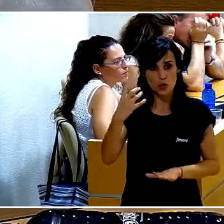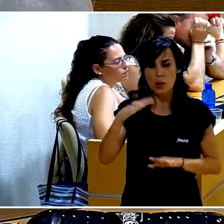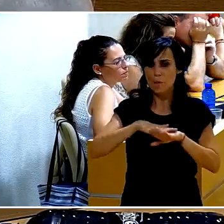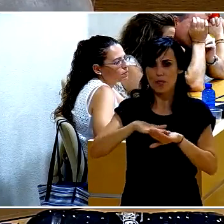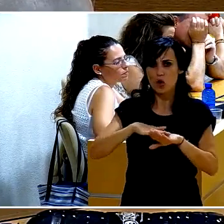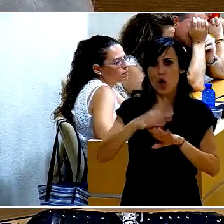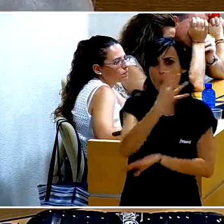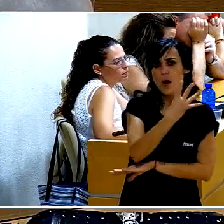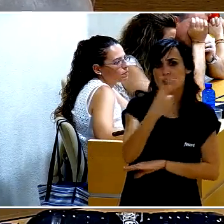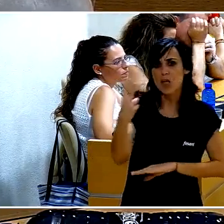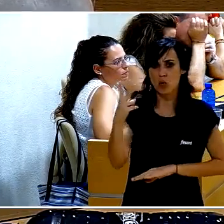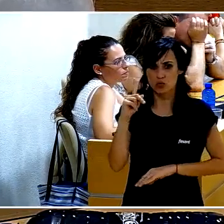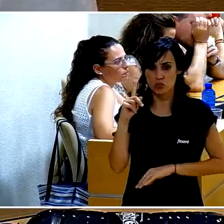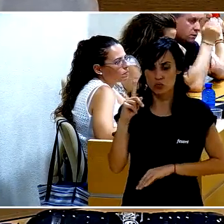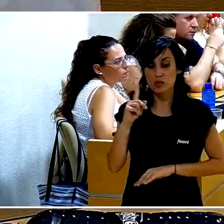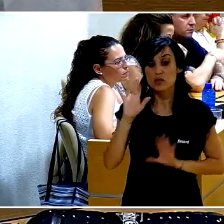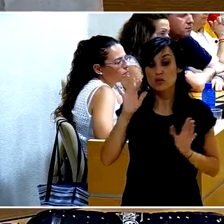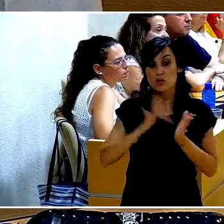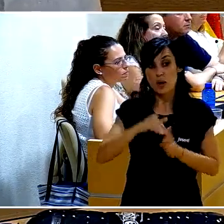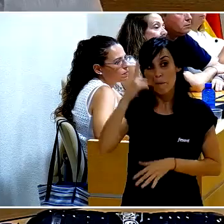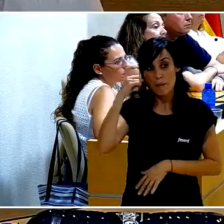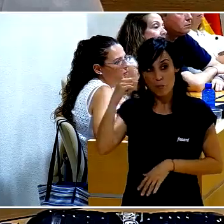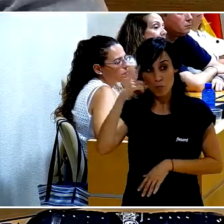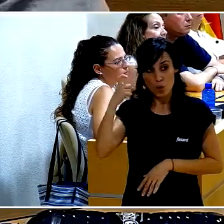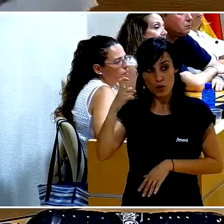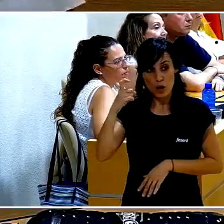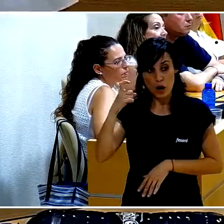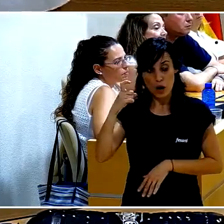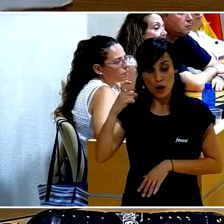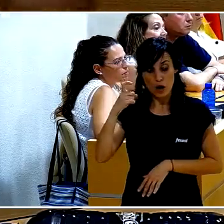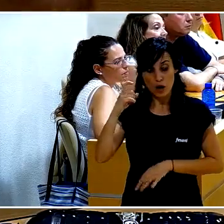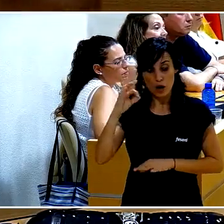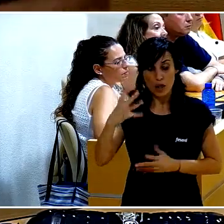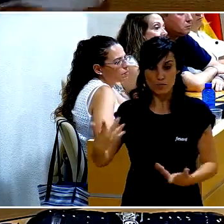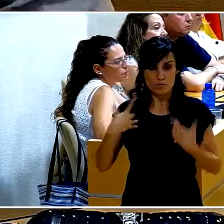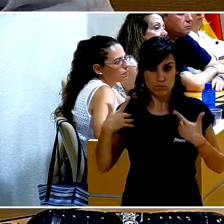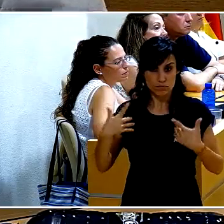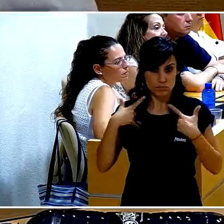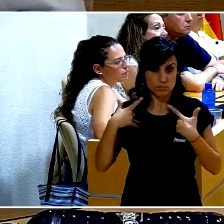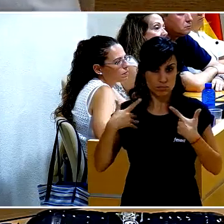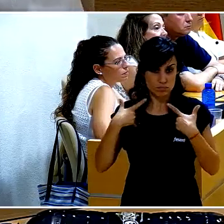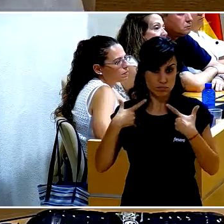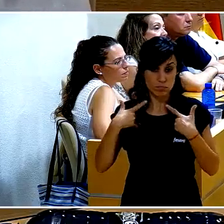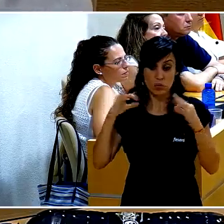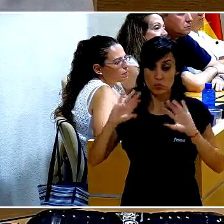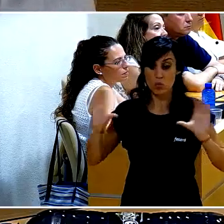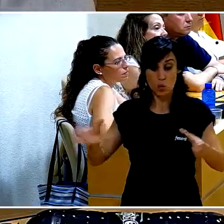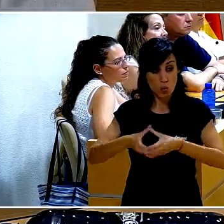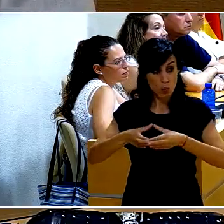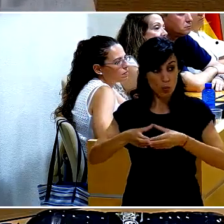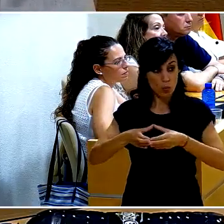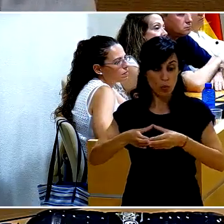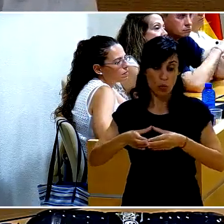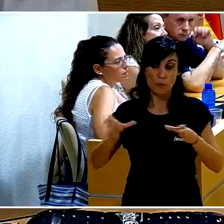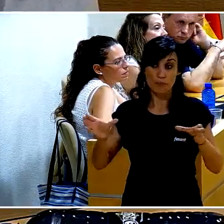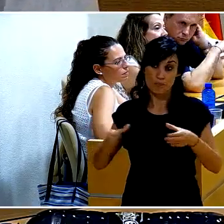en el 42, en memoria de los mártires de un bando, el